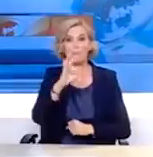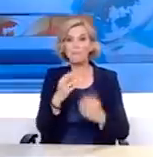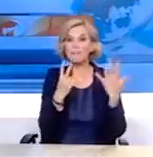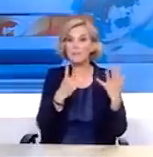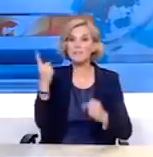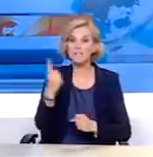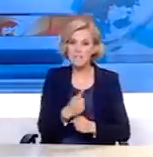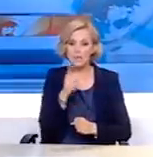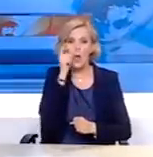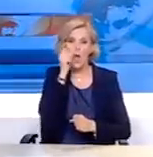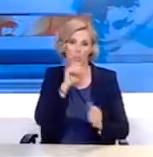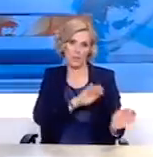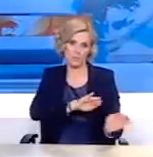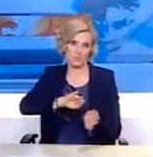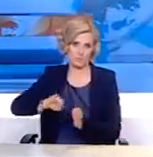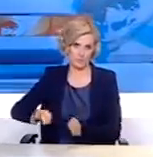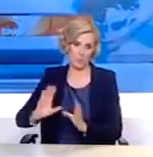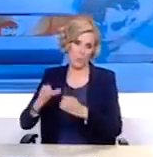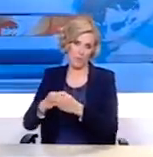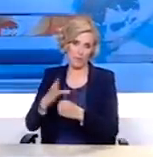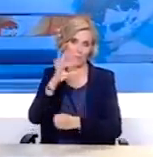57% αφορά άντρες.